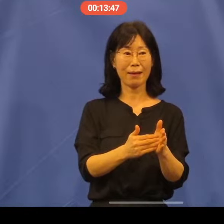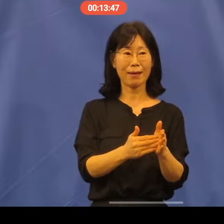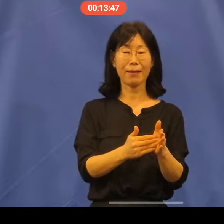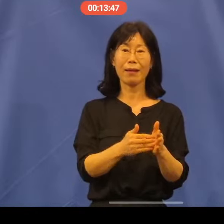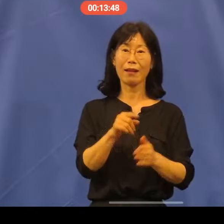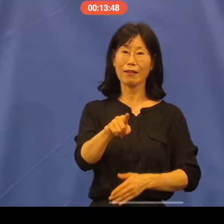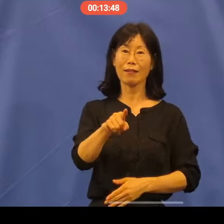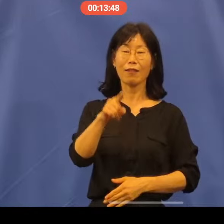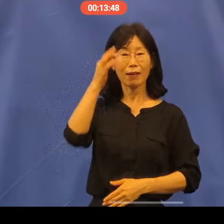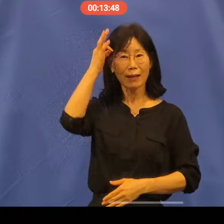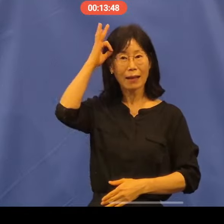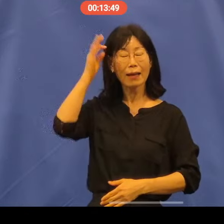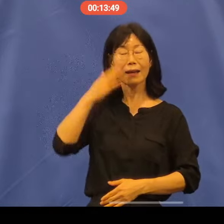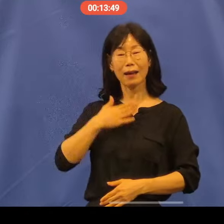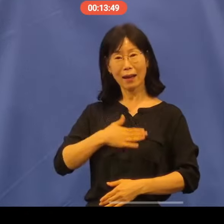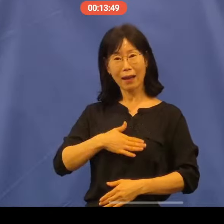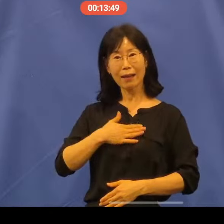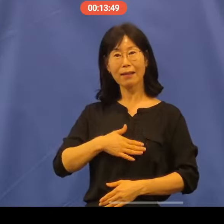아는 것이